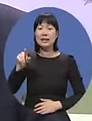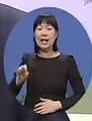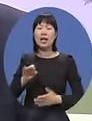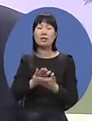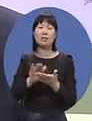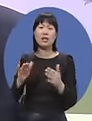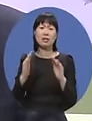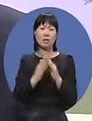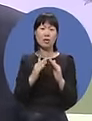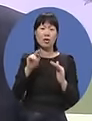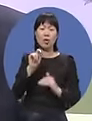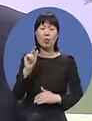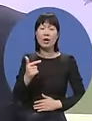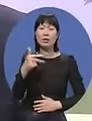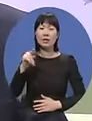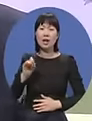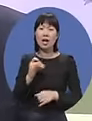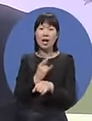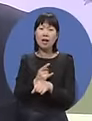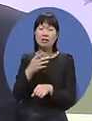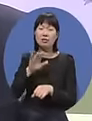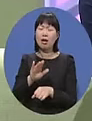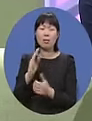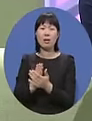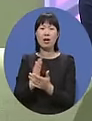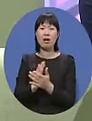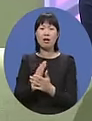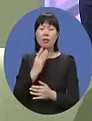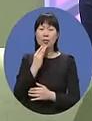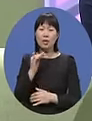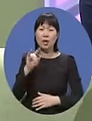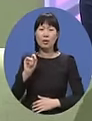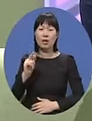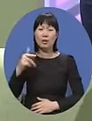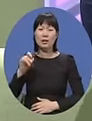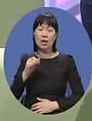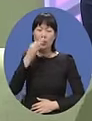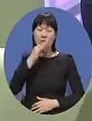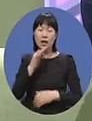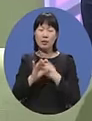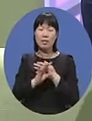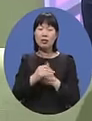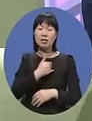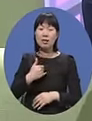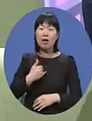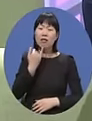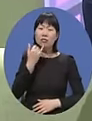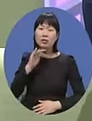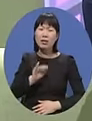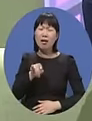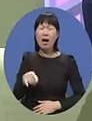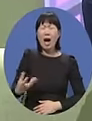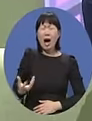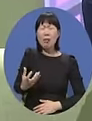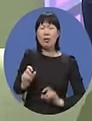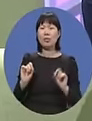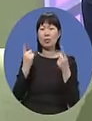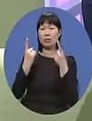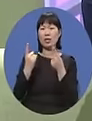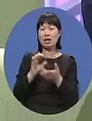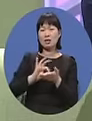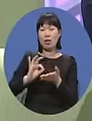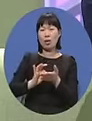집에서 관장하시잖아요. 그렇죠? 근데 왜 그러냐면 물론 관장을 효율적으로 하면 되는데 관장이라는 게 굉장히 통증을 동반하는